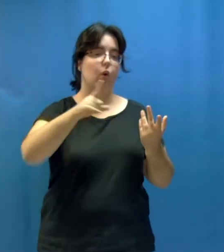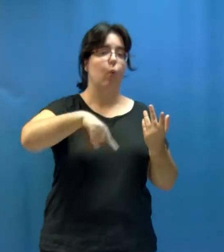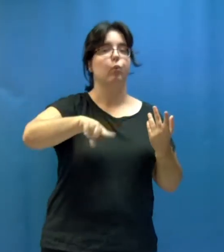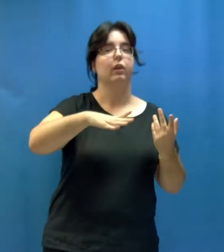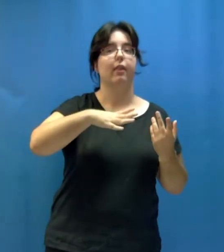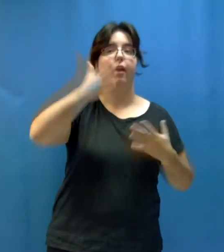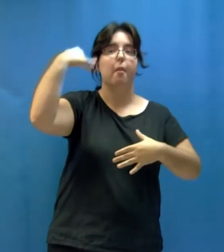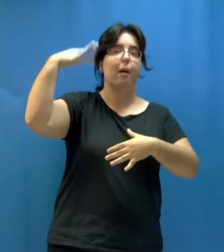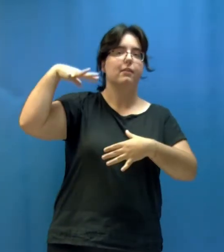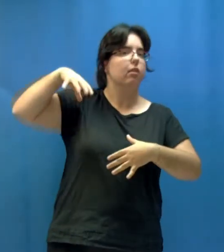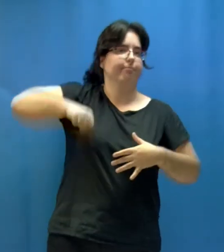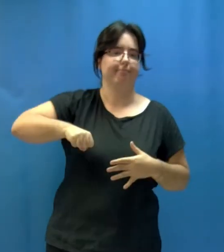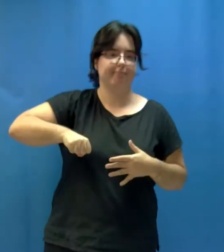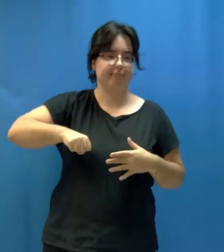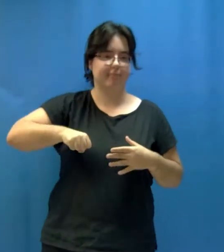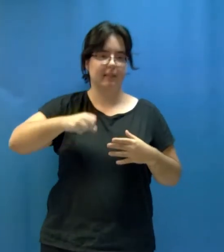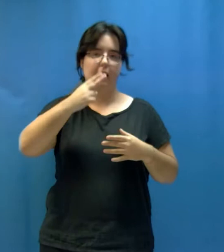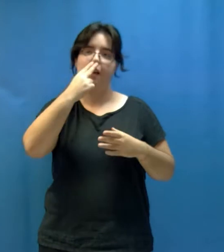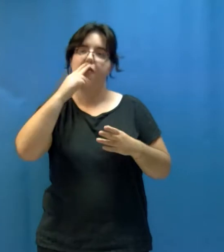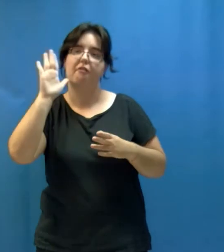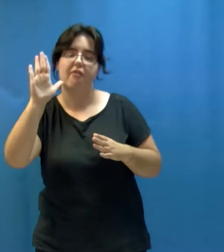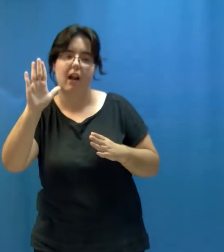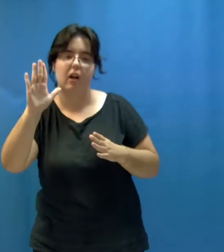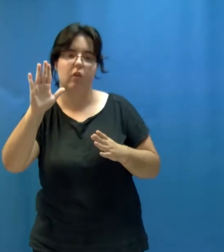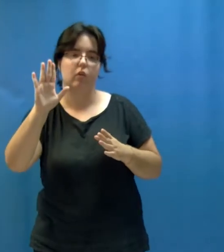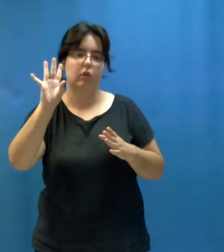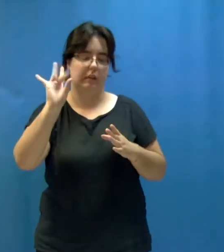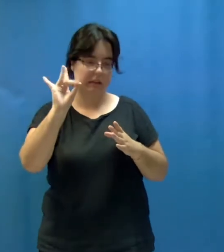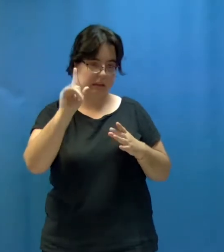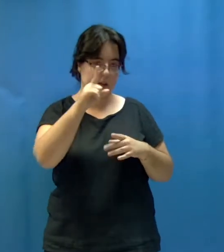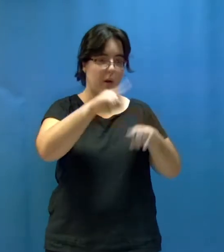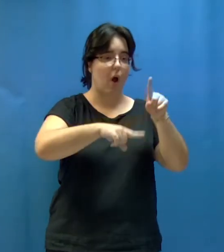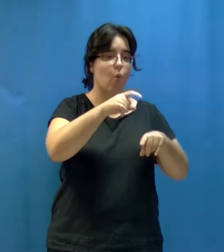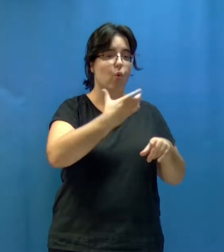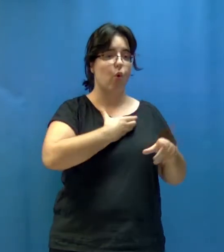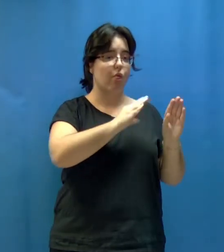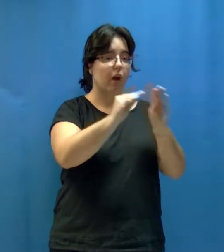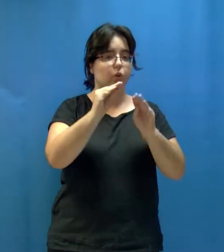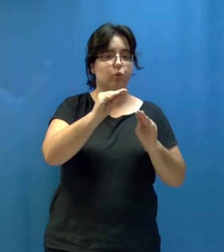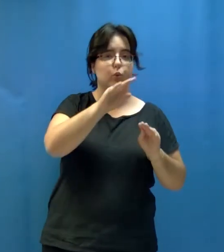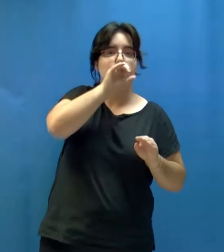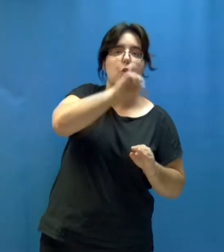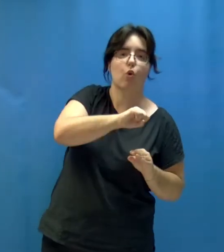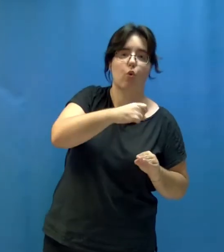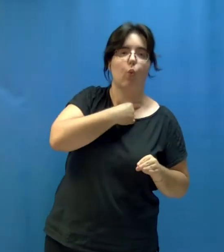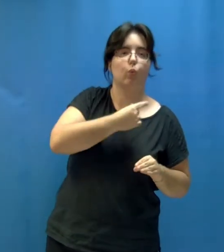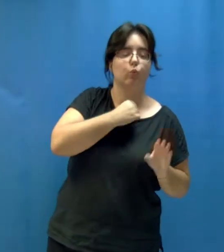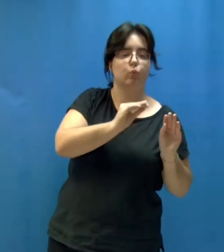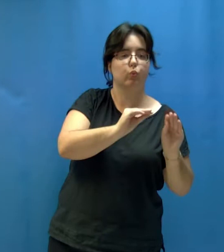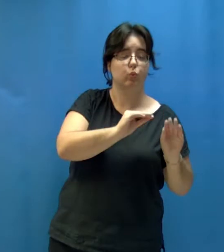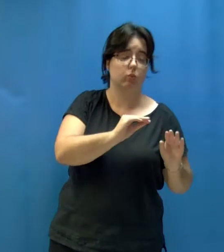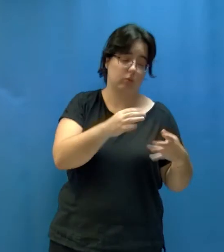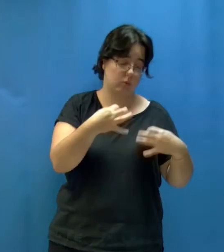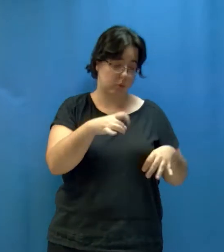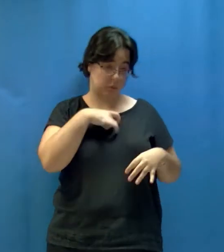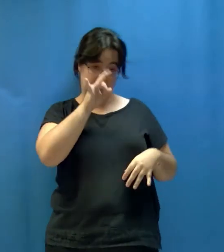passat franquista. Però, clar, veient les aficions que tenen alguns dels seus regidors, no ens sorprenem. Ningú pot sorprendre la seva postura en aquesta qüestió